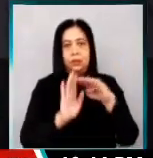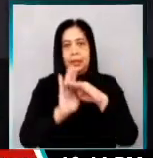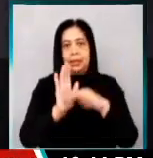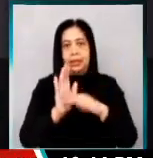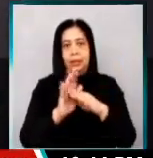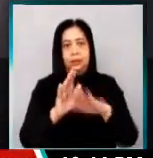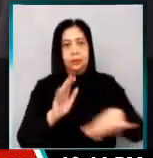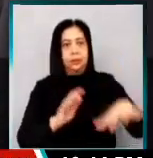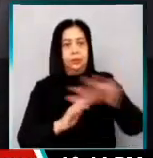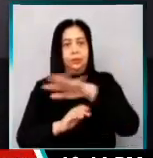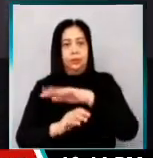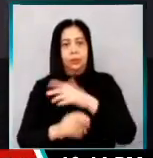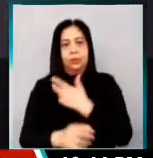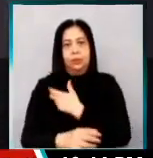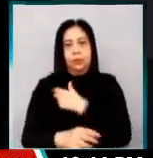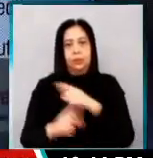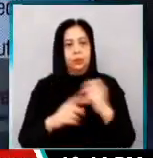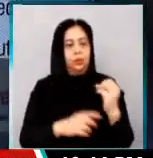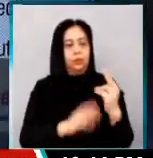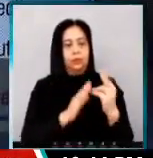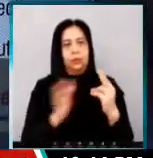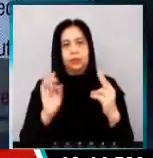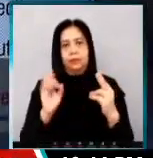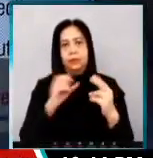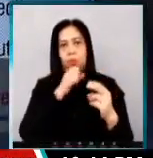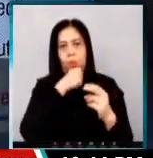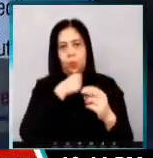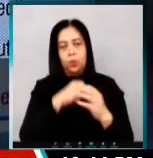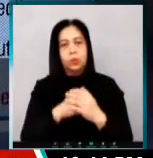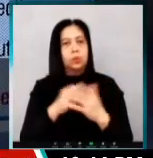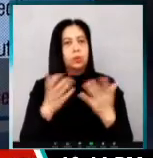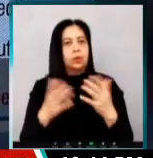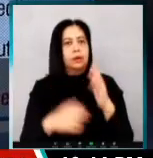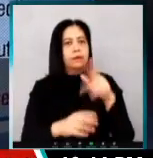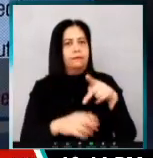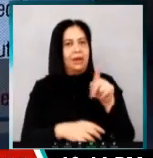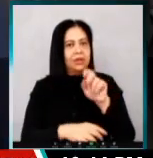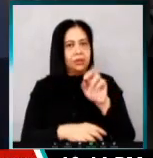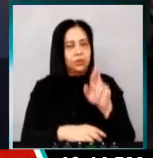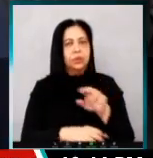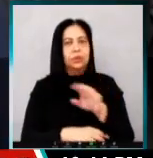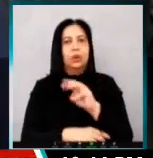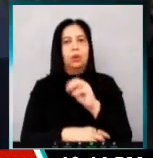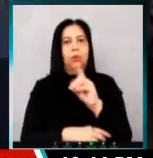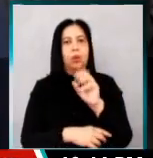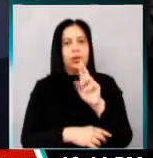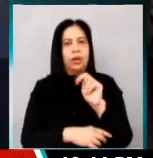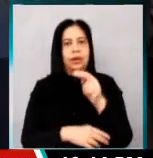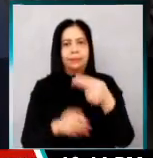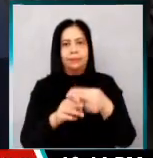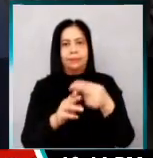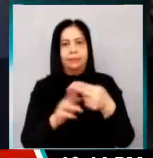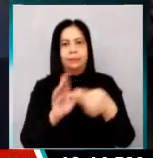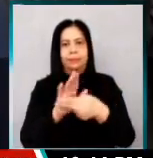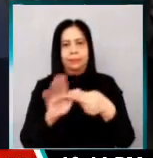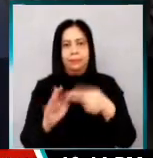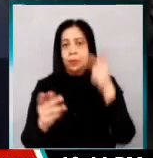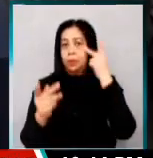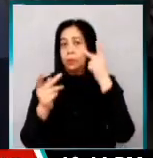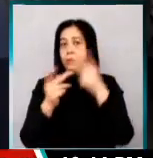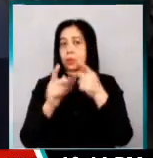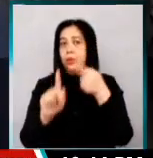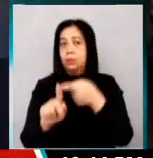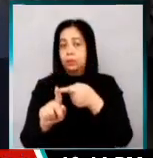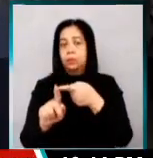vaccination sa mga 12 to 17 years old, kung saan Pfizer at Moderna ang gagamitin. Layo ng National Task Force Against COVID-19